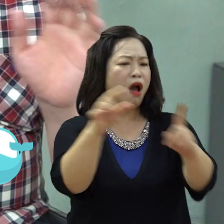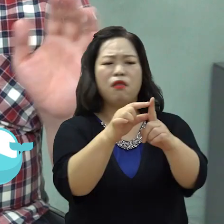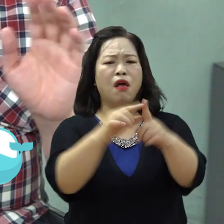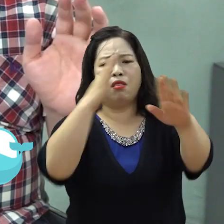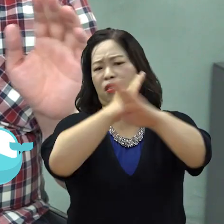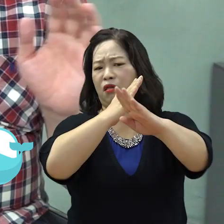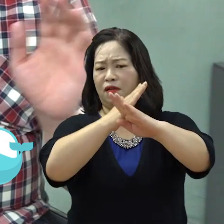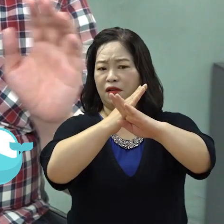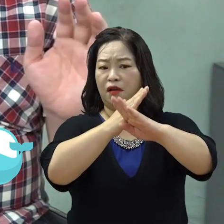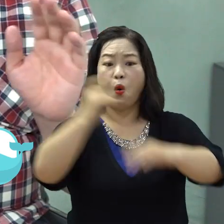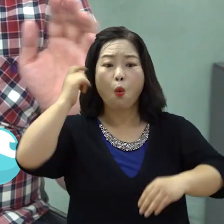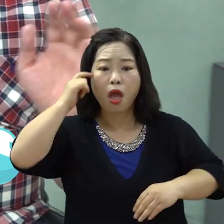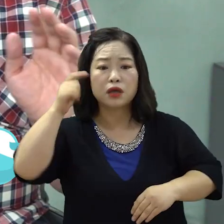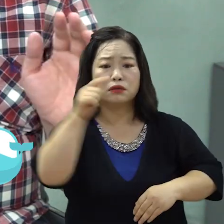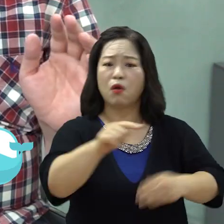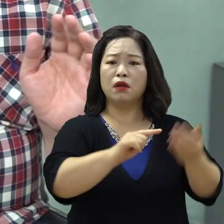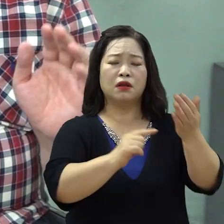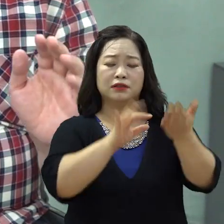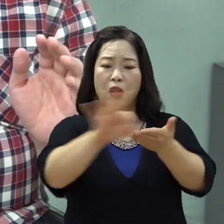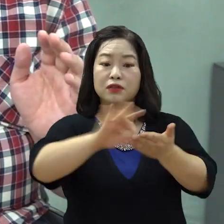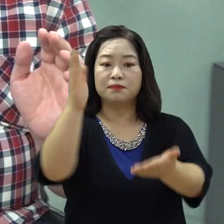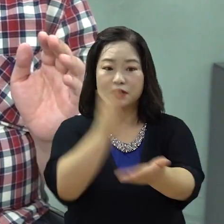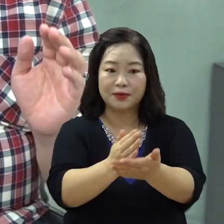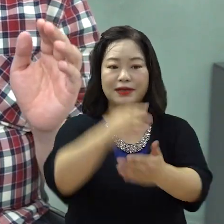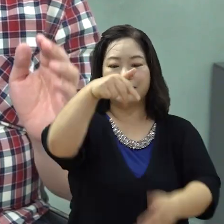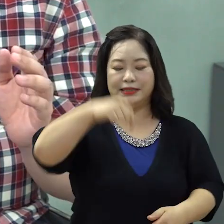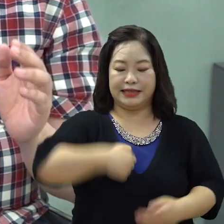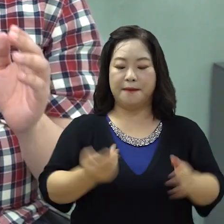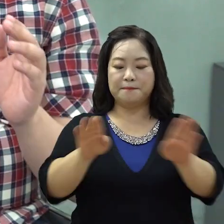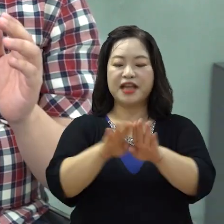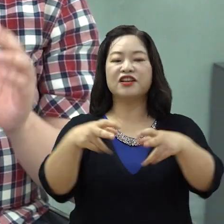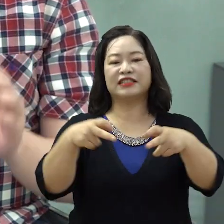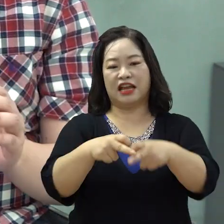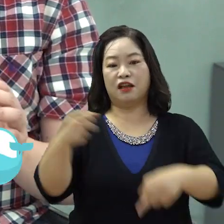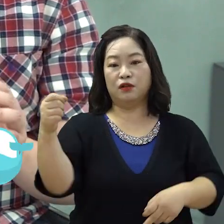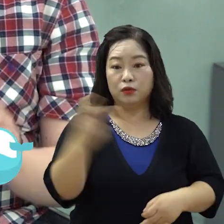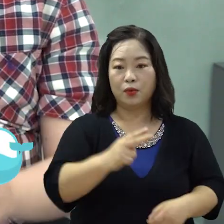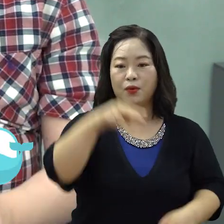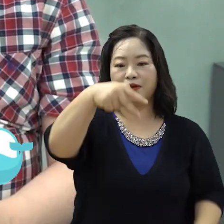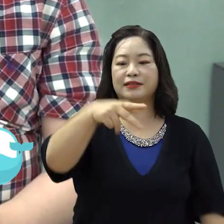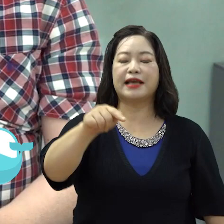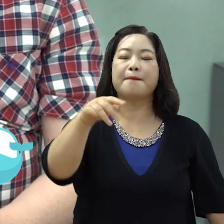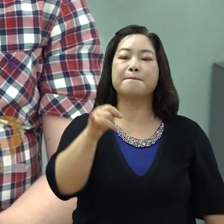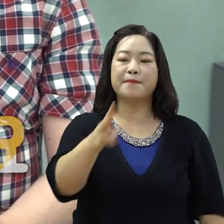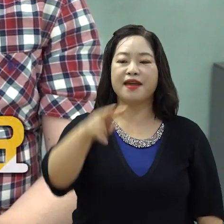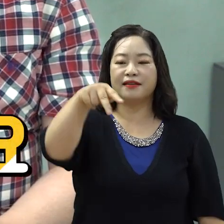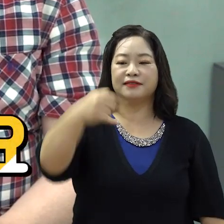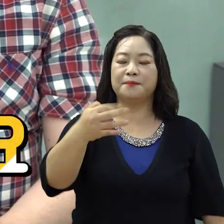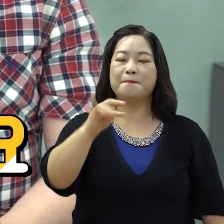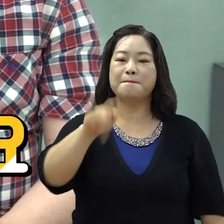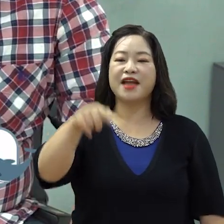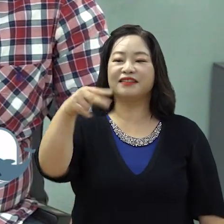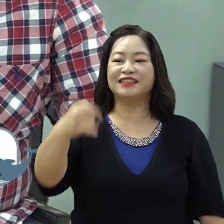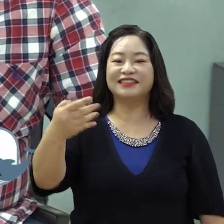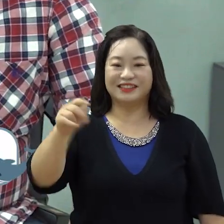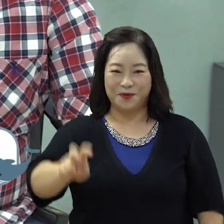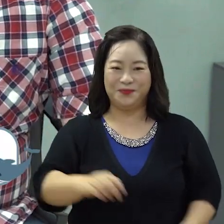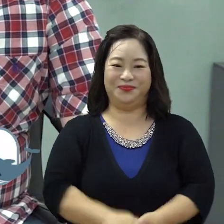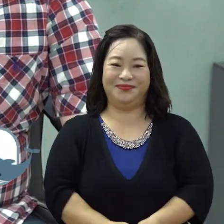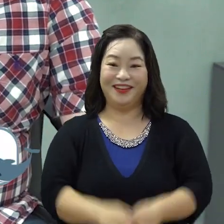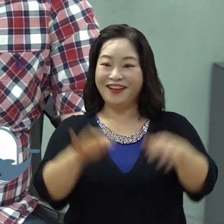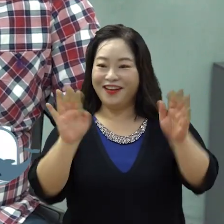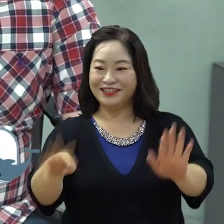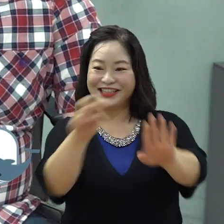안 됩니다. 자폐증이란 표현만 절대 안 되고 자폐성 장애 또는 자폐 스펙트럼 장애 이런 표현을 사용하셔야 올바른 표현이에요. 이제